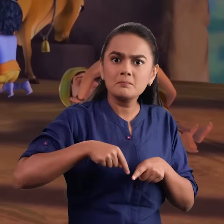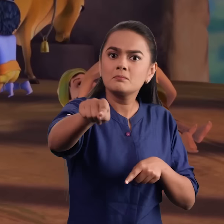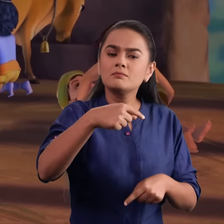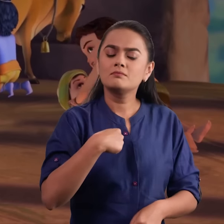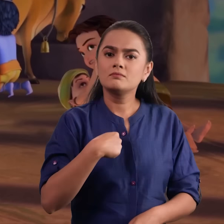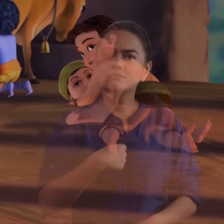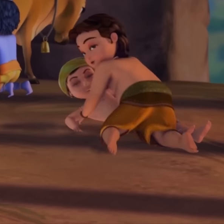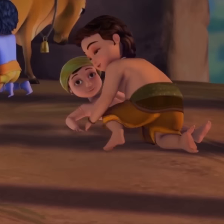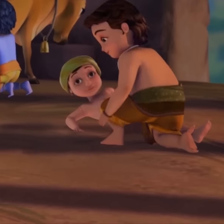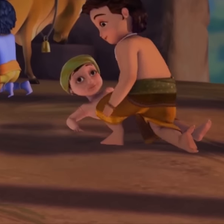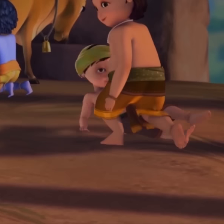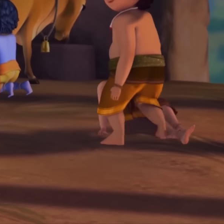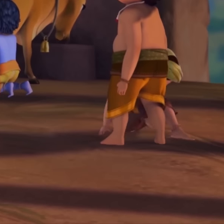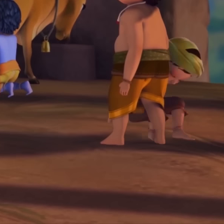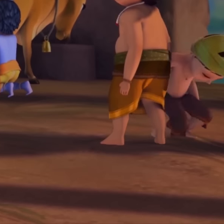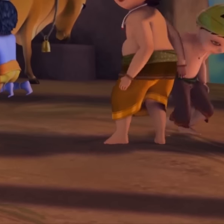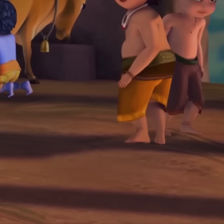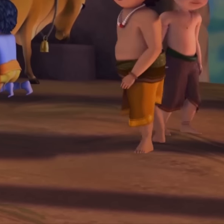वाली।